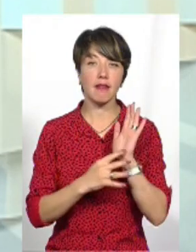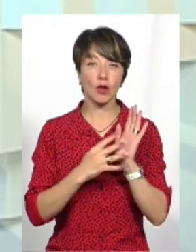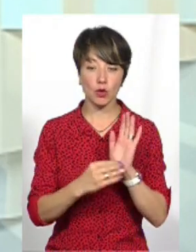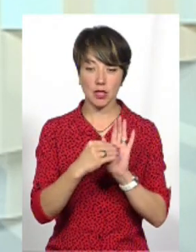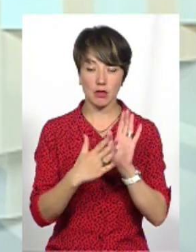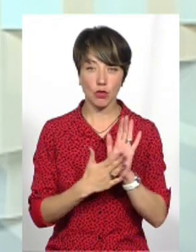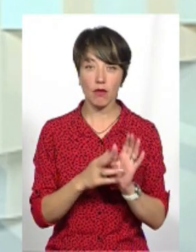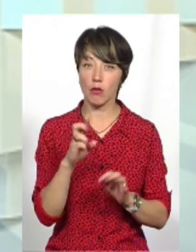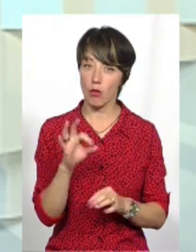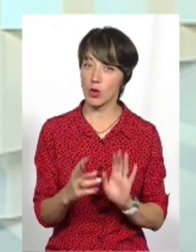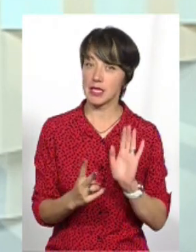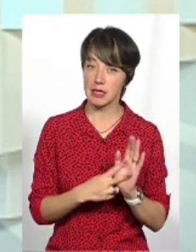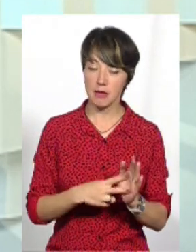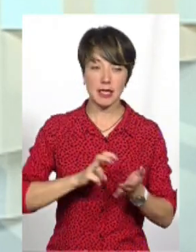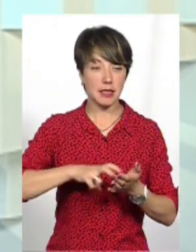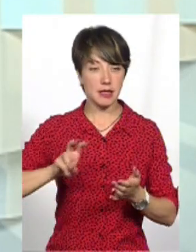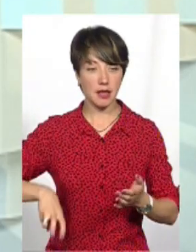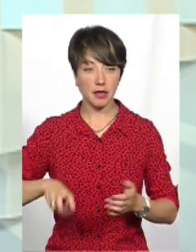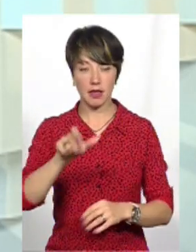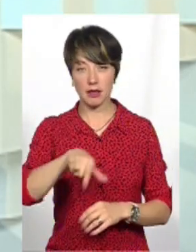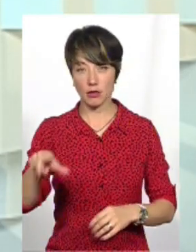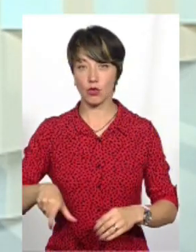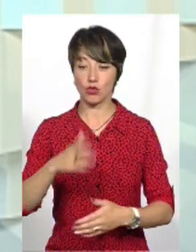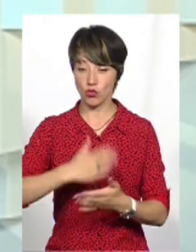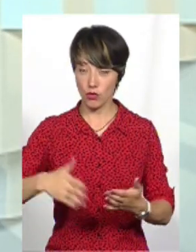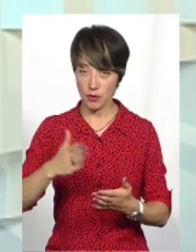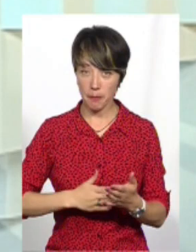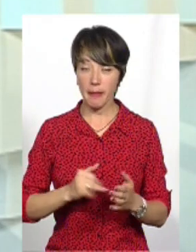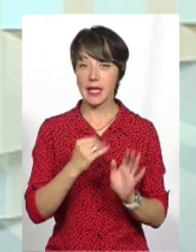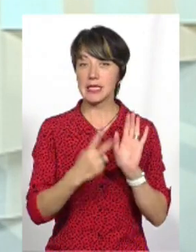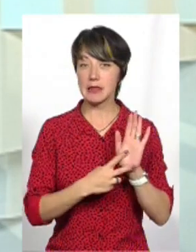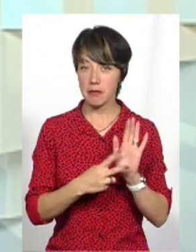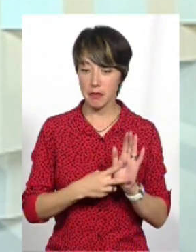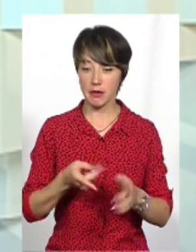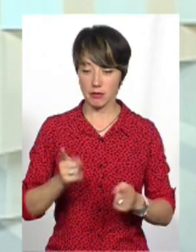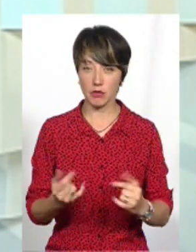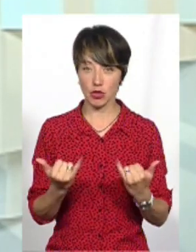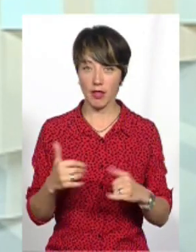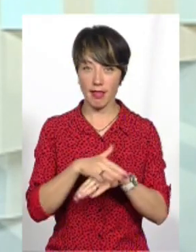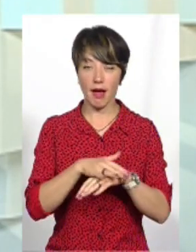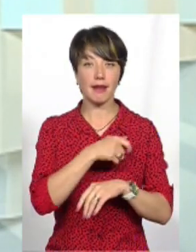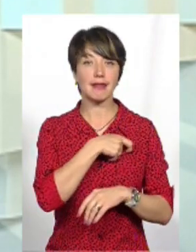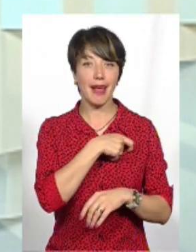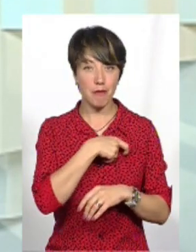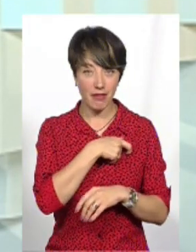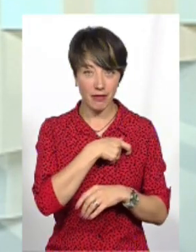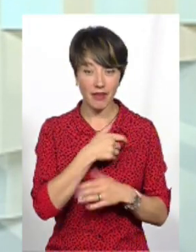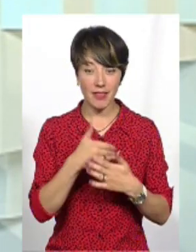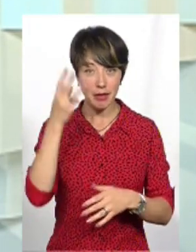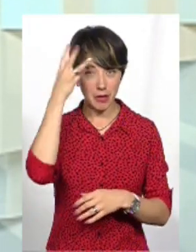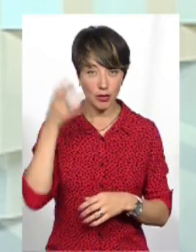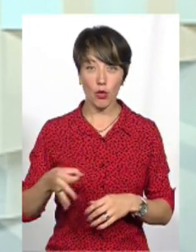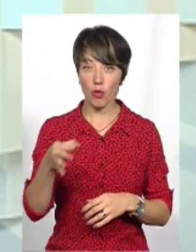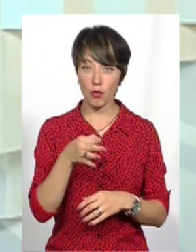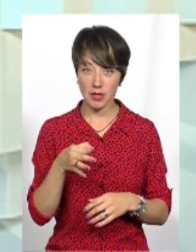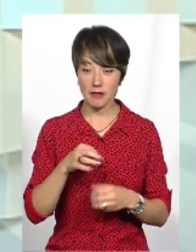90 зареєстрованих, бо 7 зняли свої кандидатури загалом. Із 7 чинних нардепів-мажоритарники від